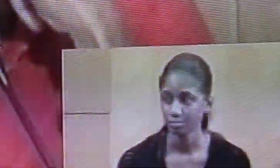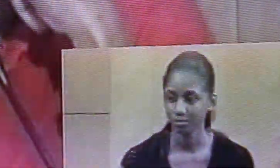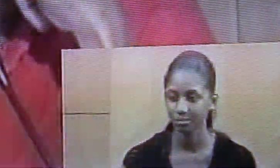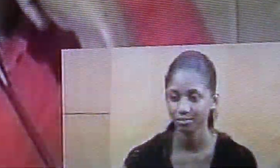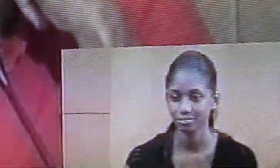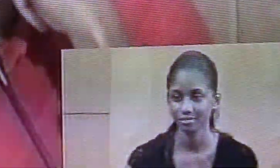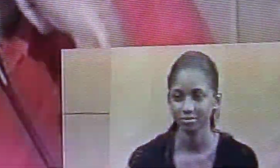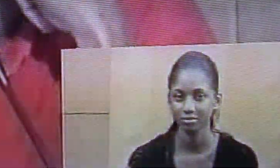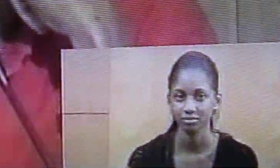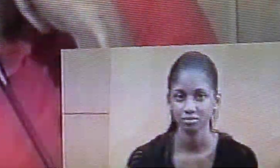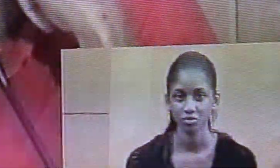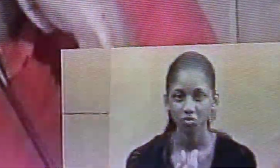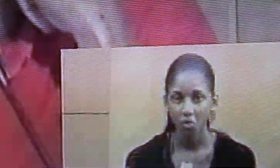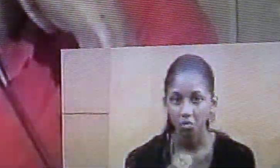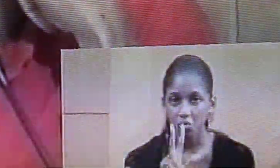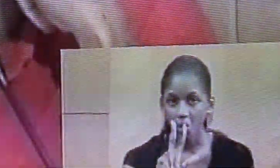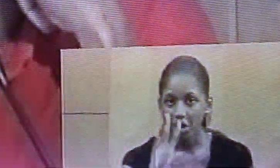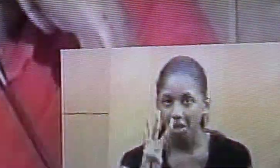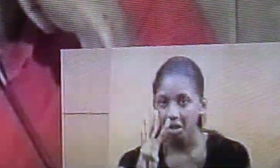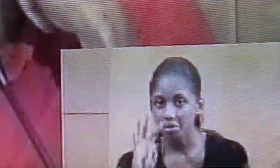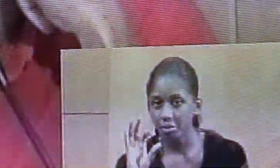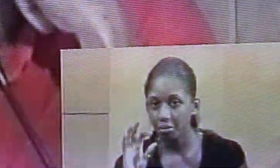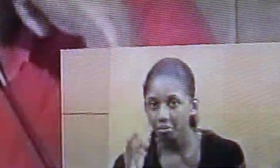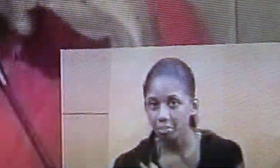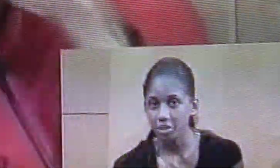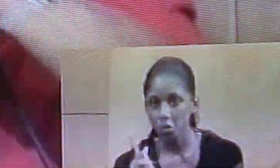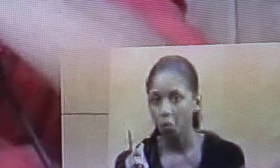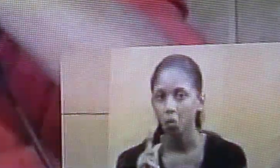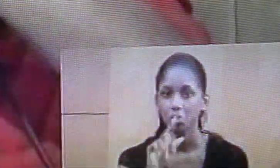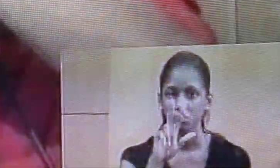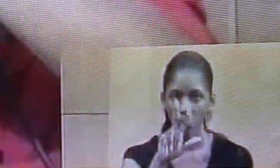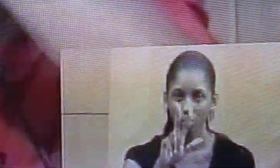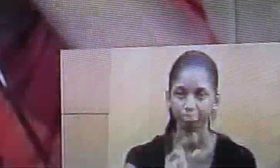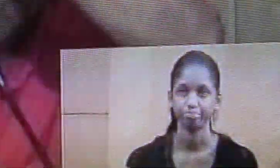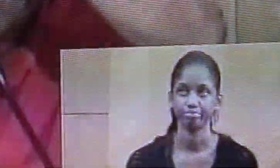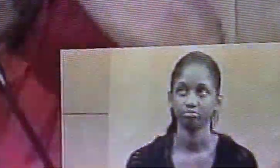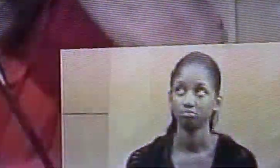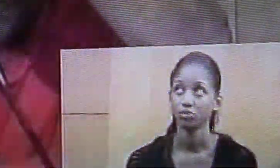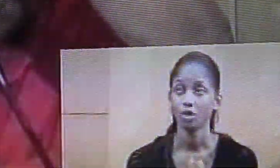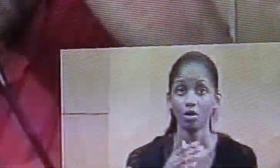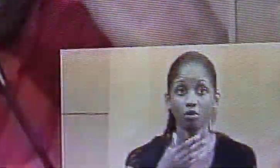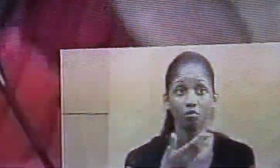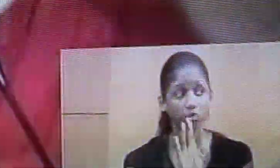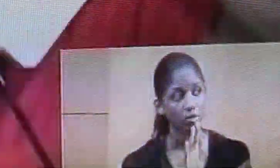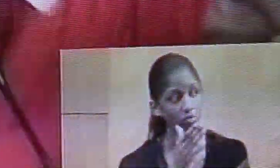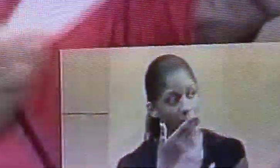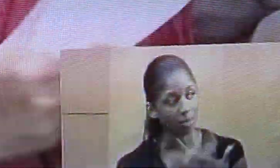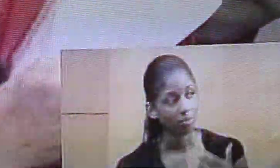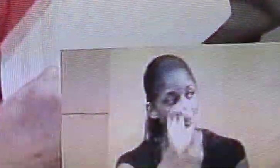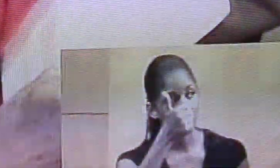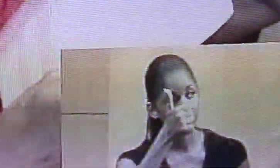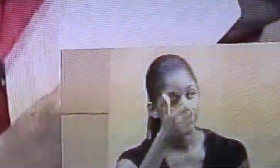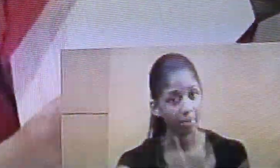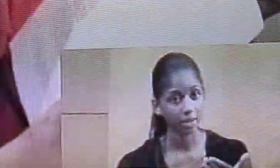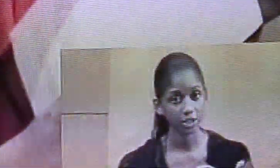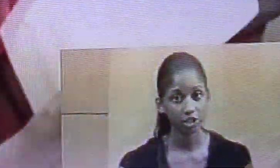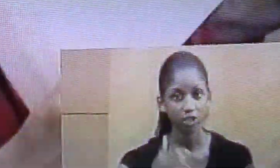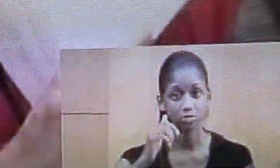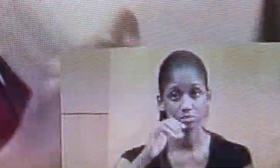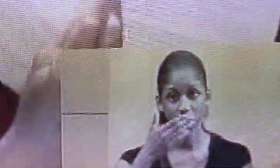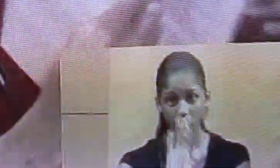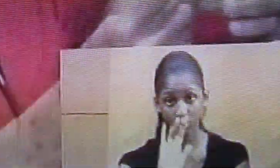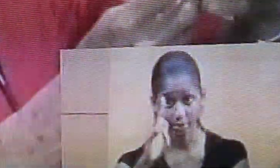Vous ne donnez pas 4 pages, mais vous en donnez 3. Voilà la première page. Voilà la